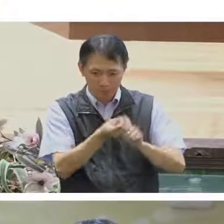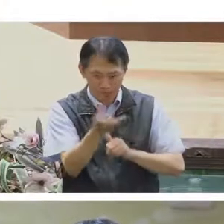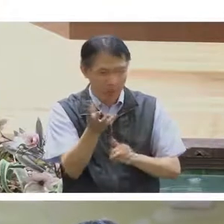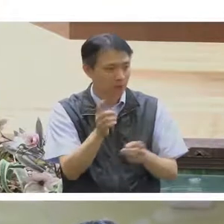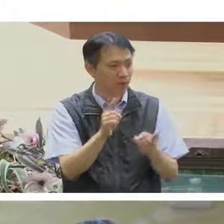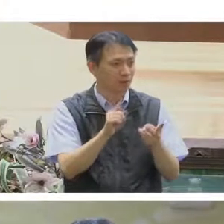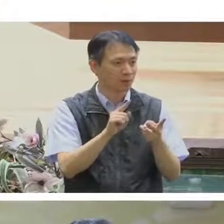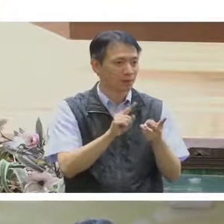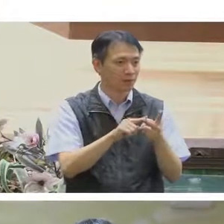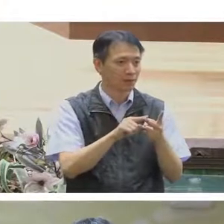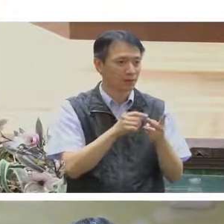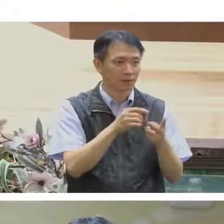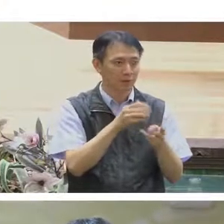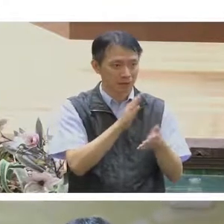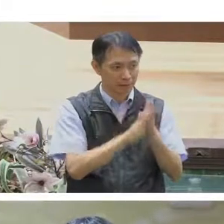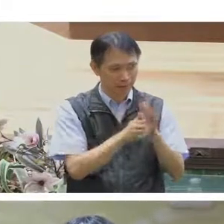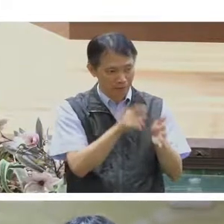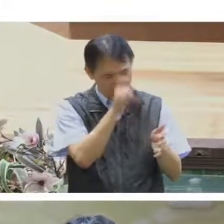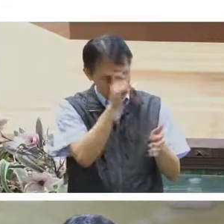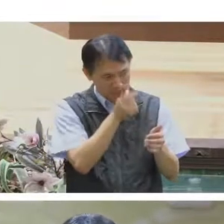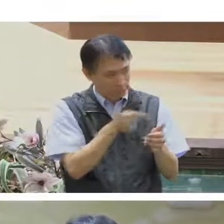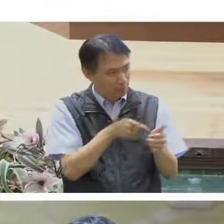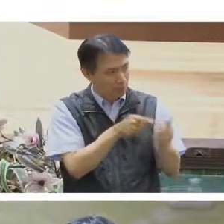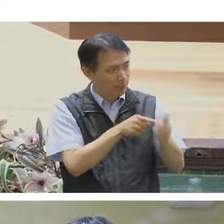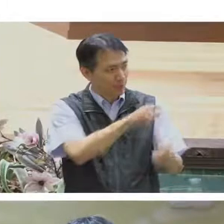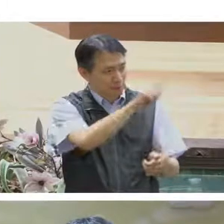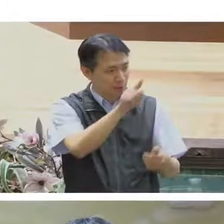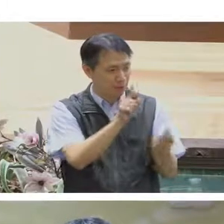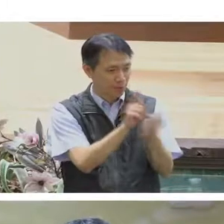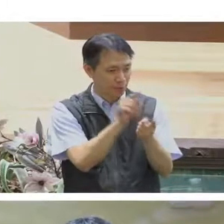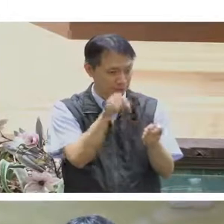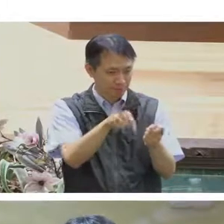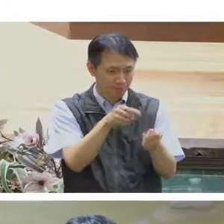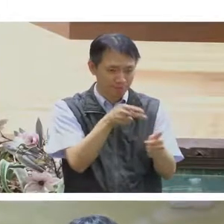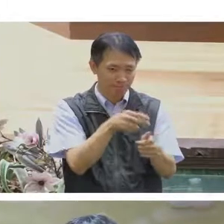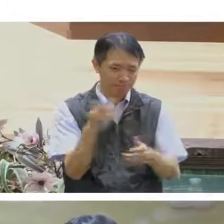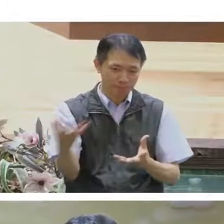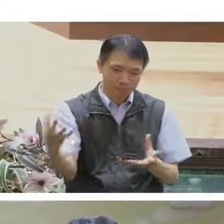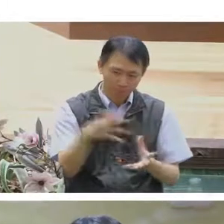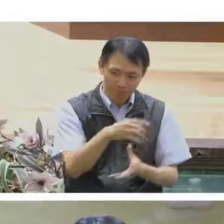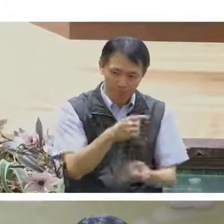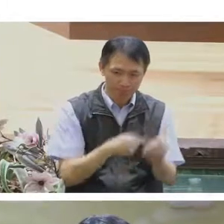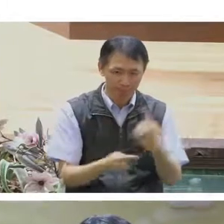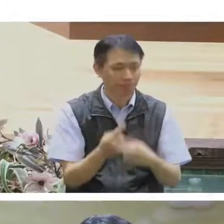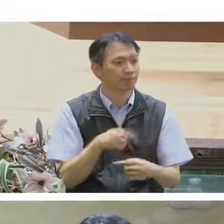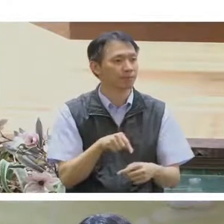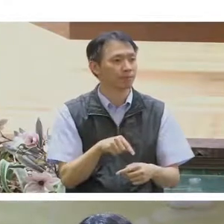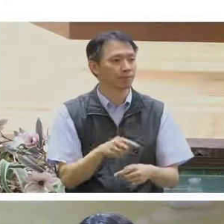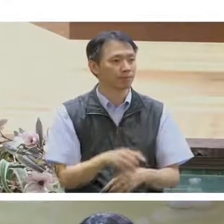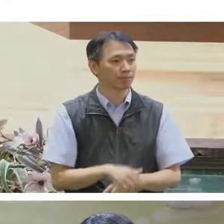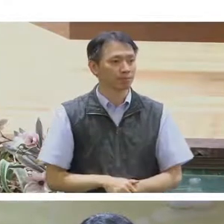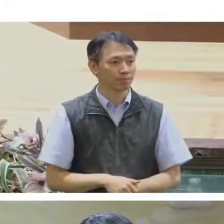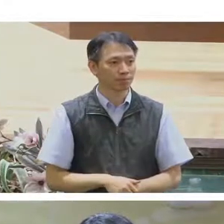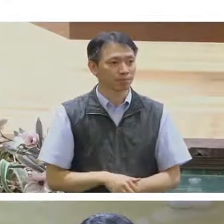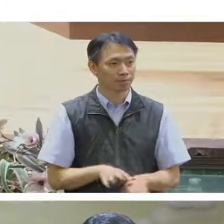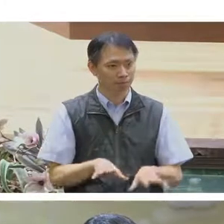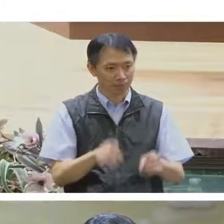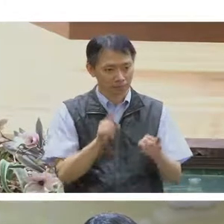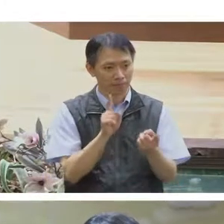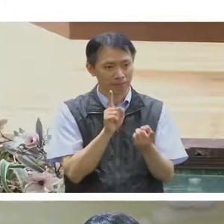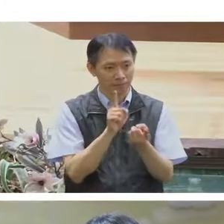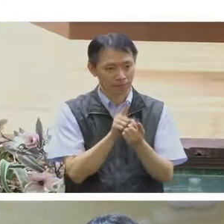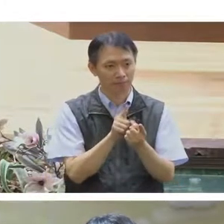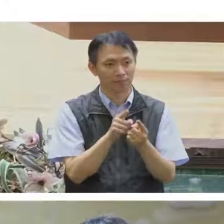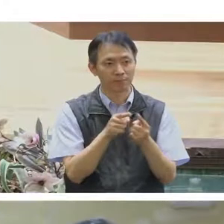同时还希望唤起民众对这个议题的参与或讨论。那首先就是对于就是加